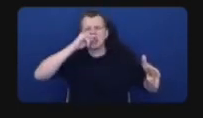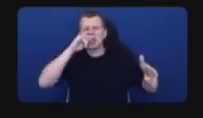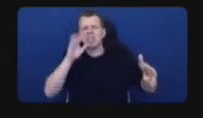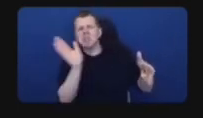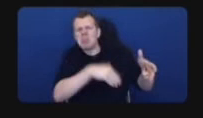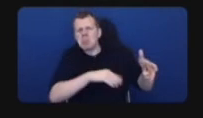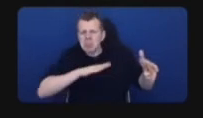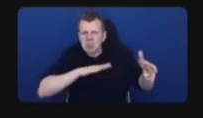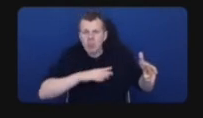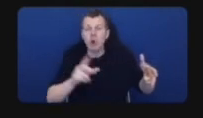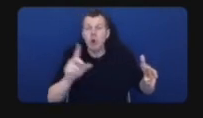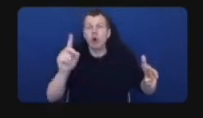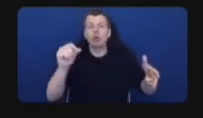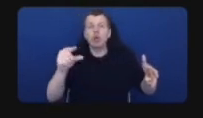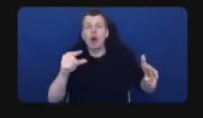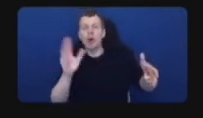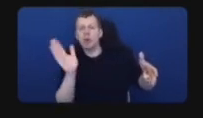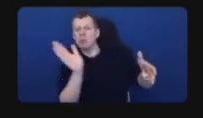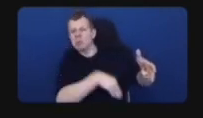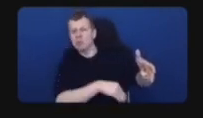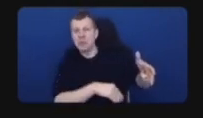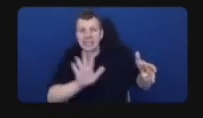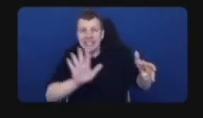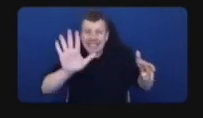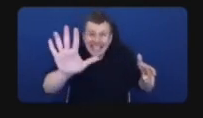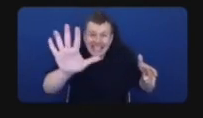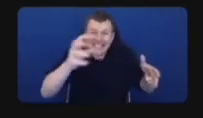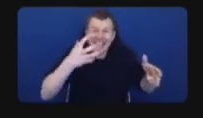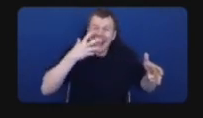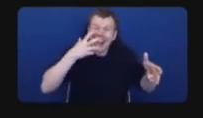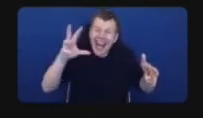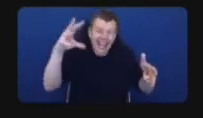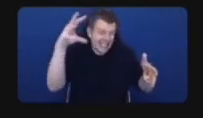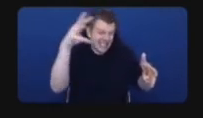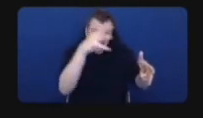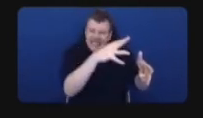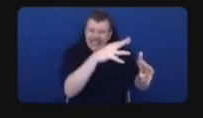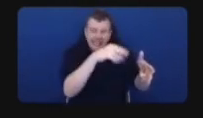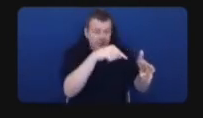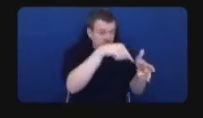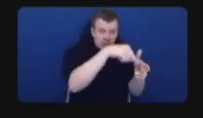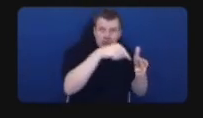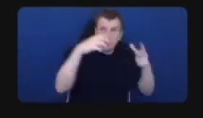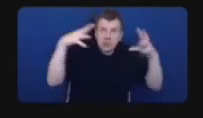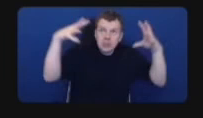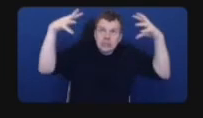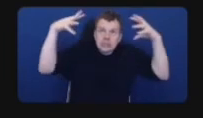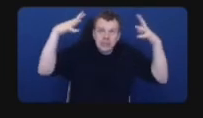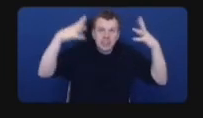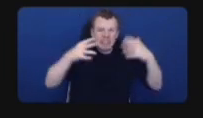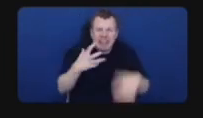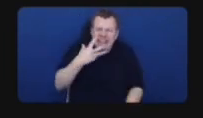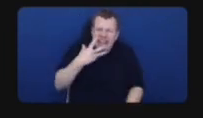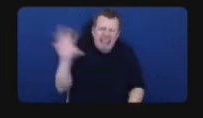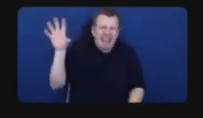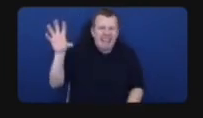用防晒霜，还有很重要的就是记得不能让孩子或者宠物留在车子里